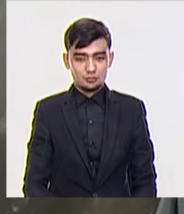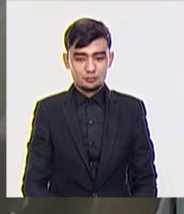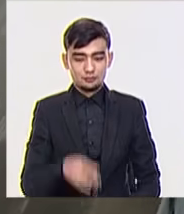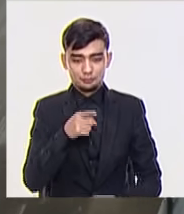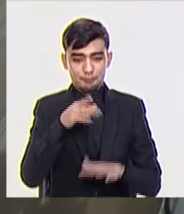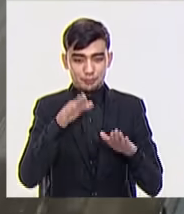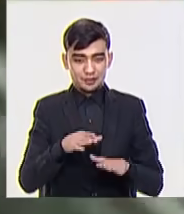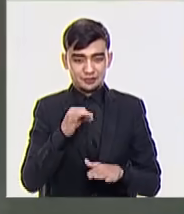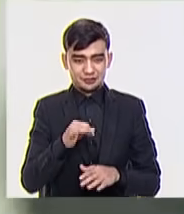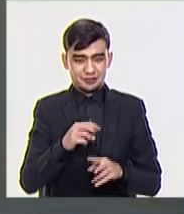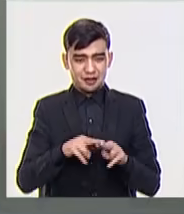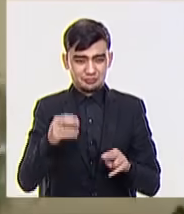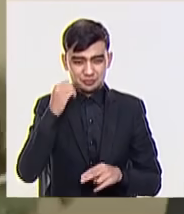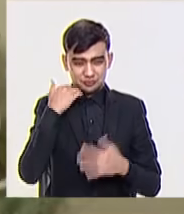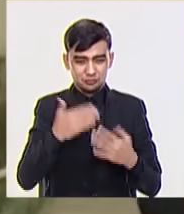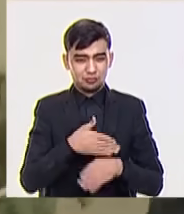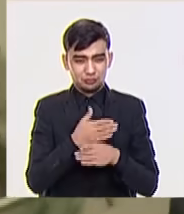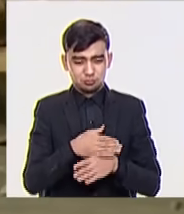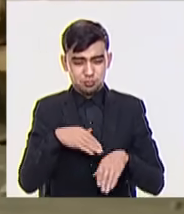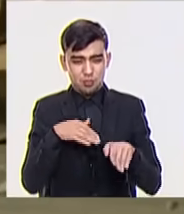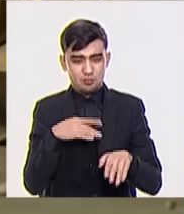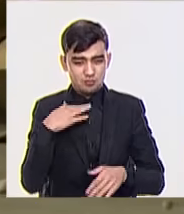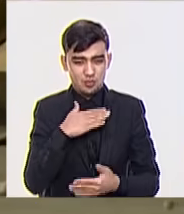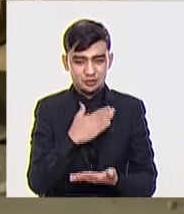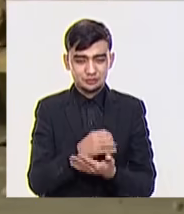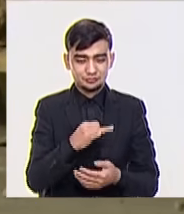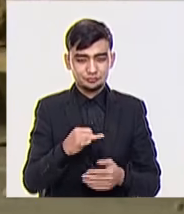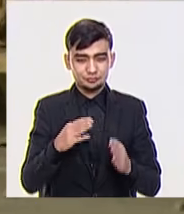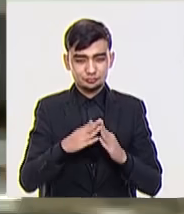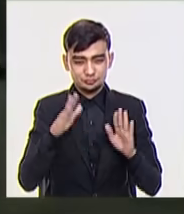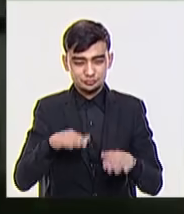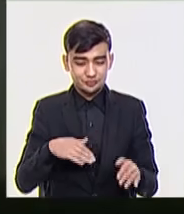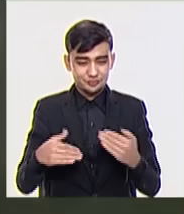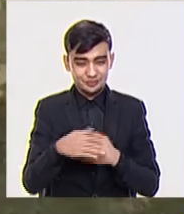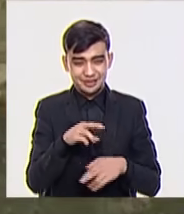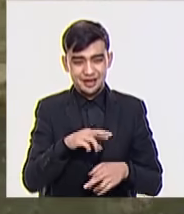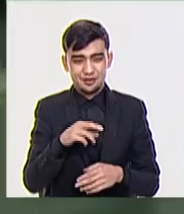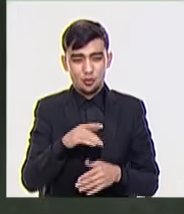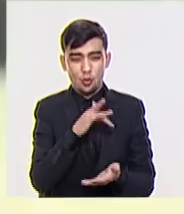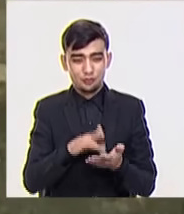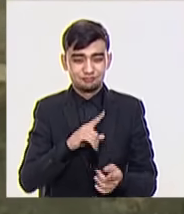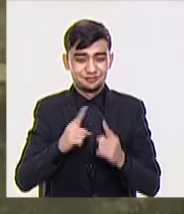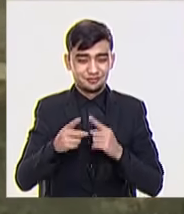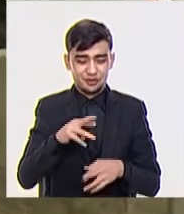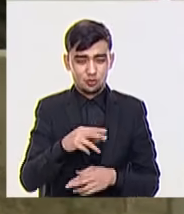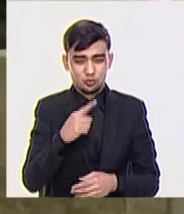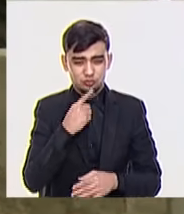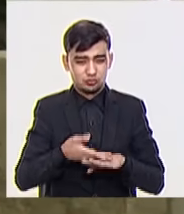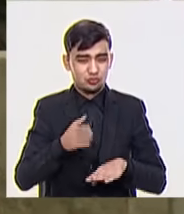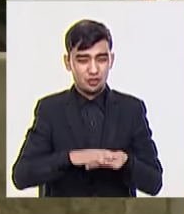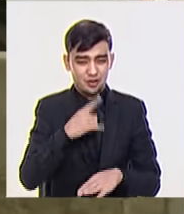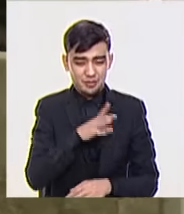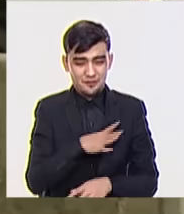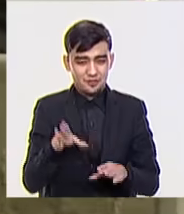сол жерде, сол қалпы әлі сағаттап кептелісте тұрады. Күніміз жолда өтіп, қалаға кіріп шығу әбден қиындап кетті деген